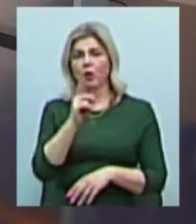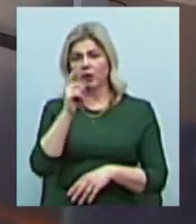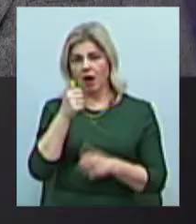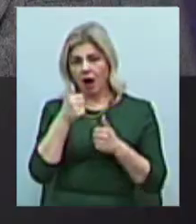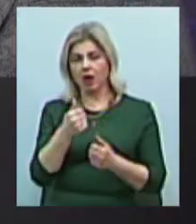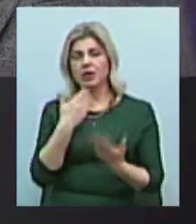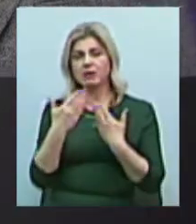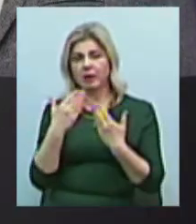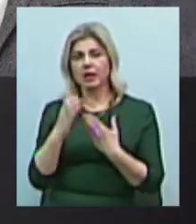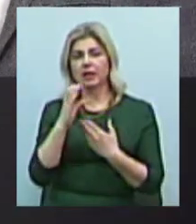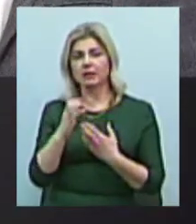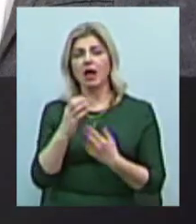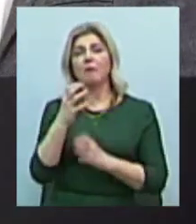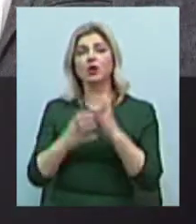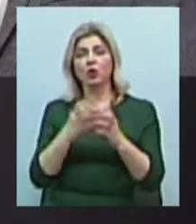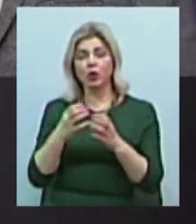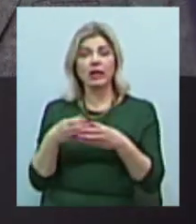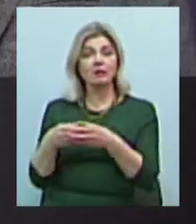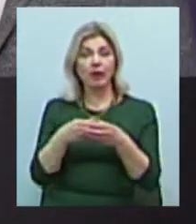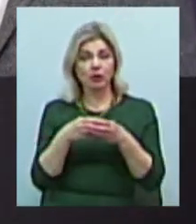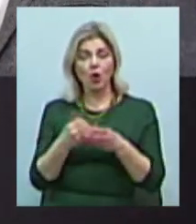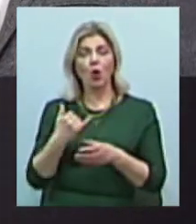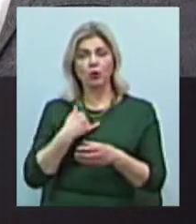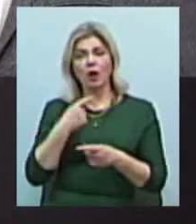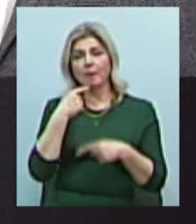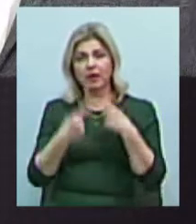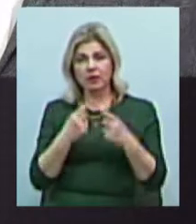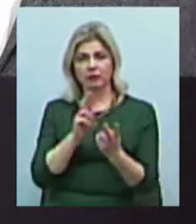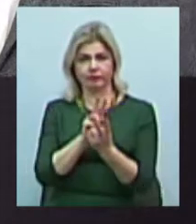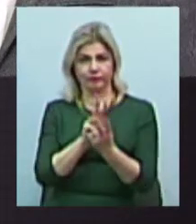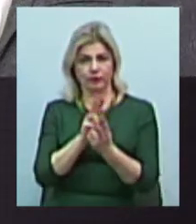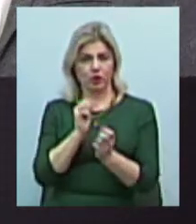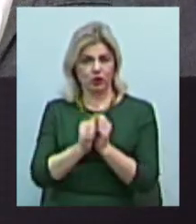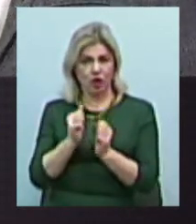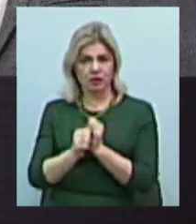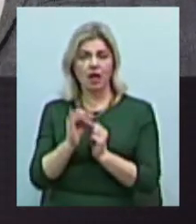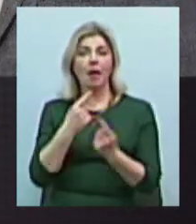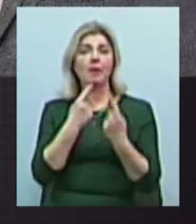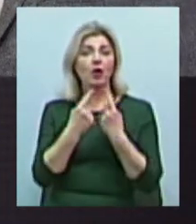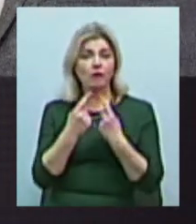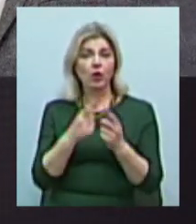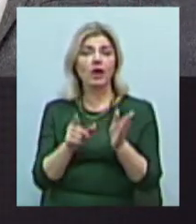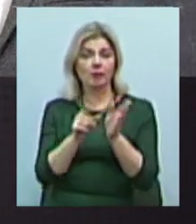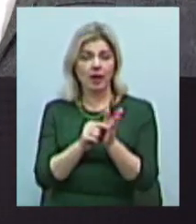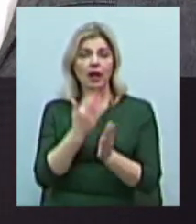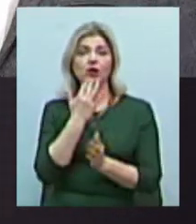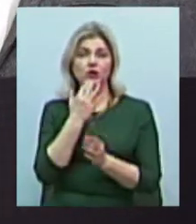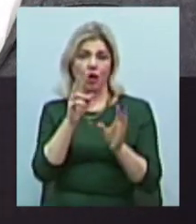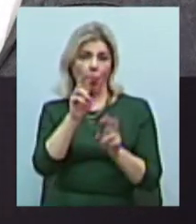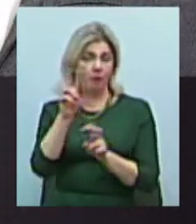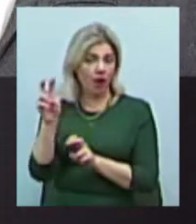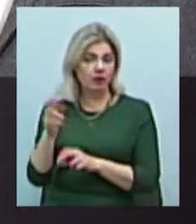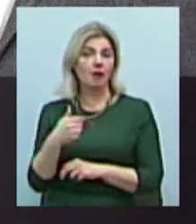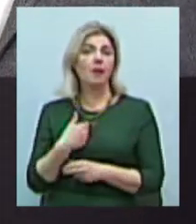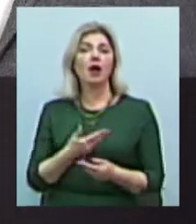з міжнародною спільнотою. У нас постійно відбуваються зустрічі, перемовини з іноземними компаніями. Ми